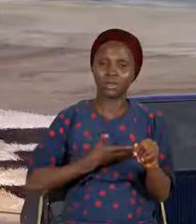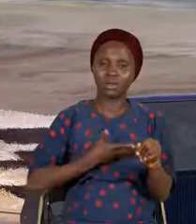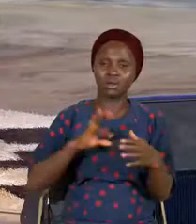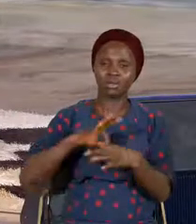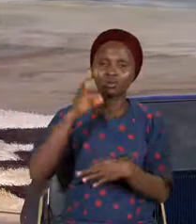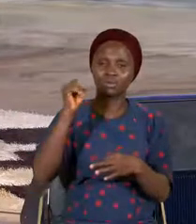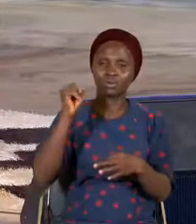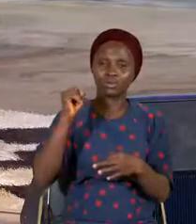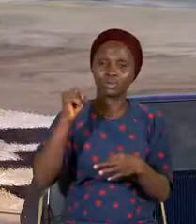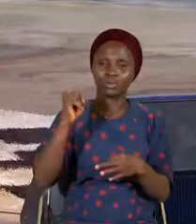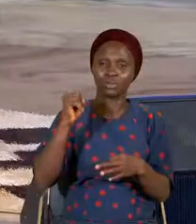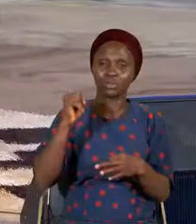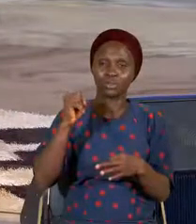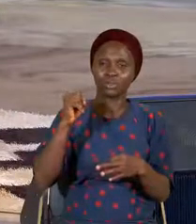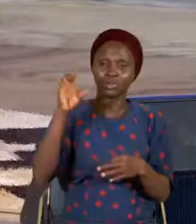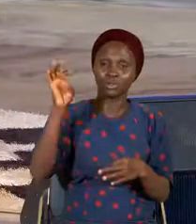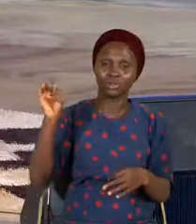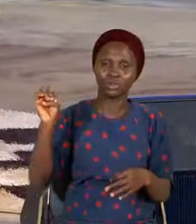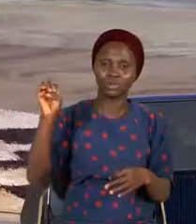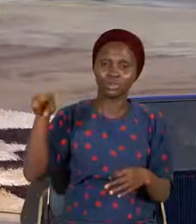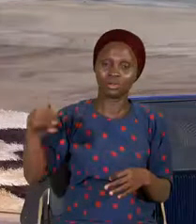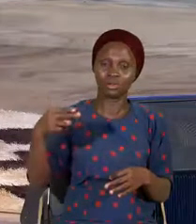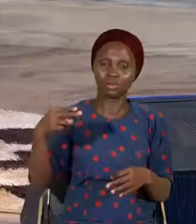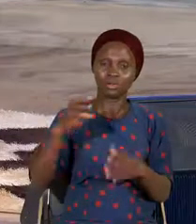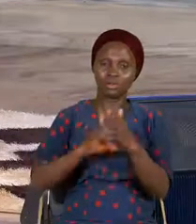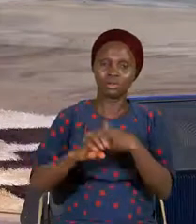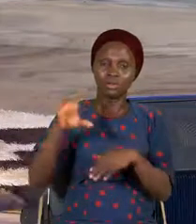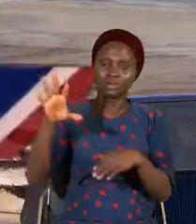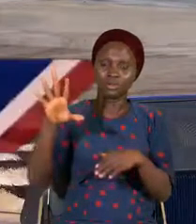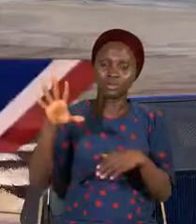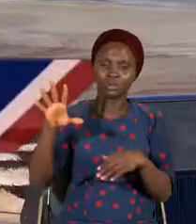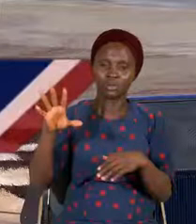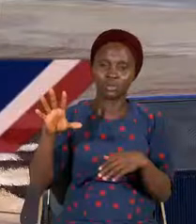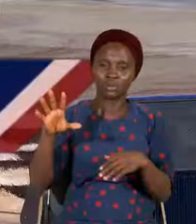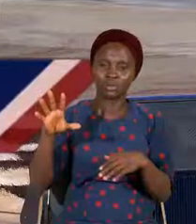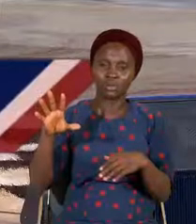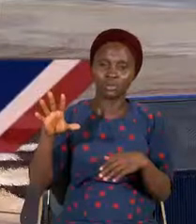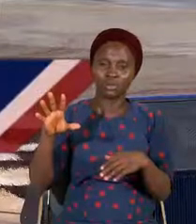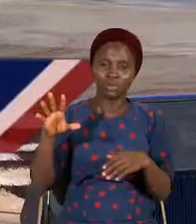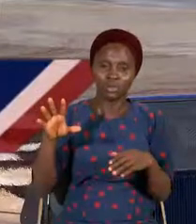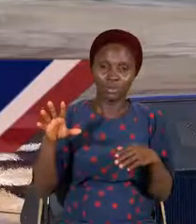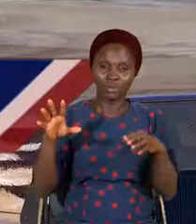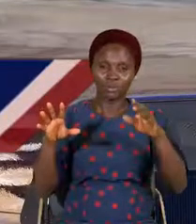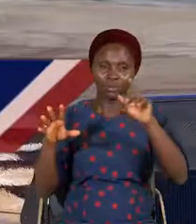nos âmes. Éphésiens chapitre 5, verset 26.